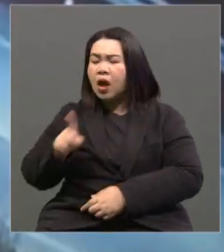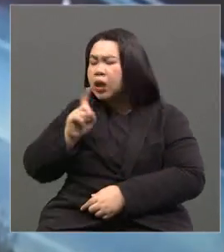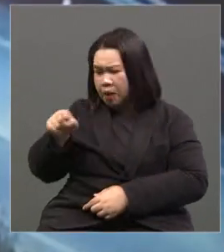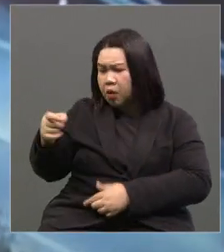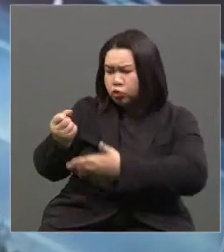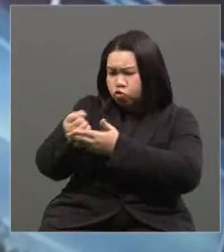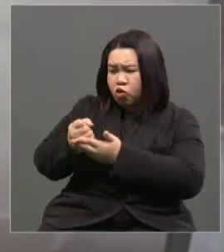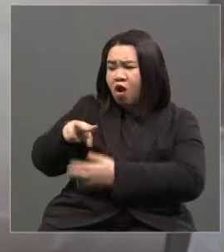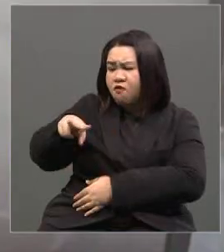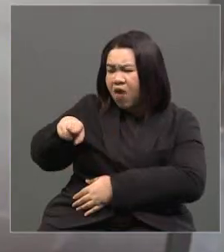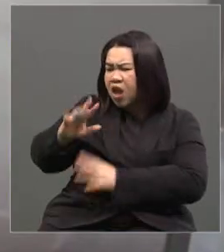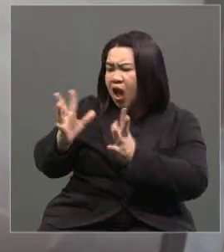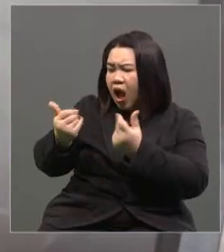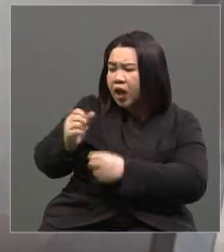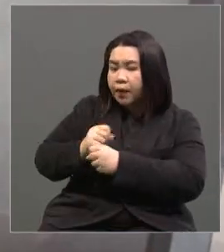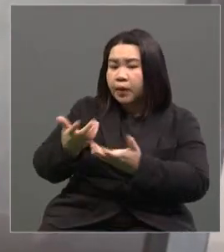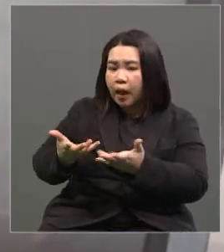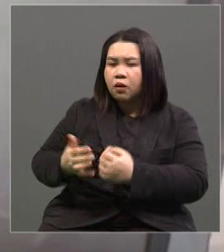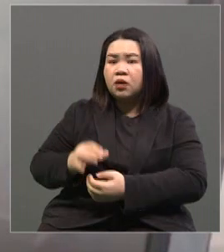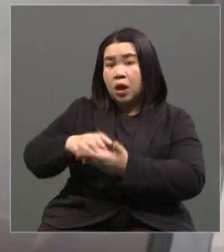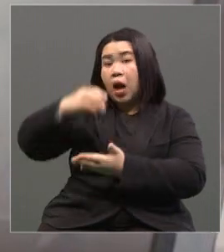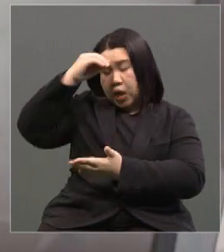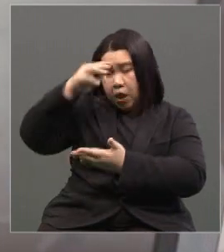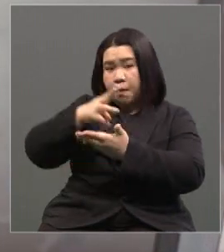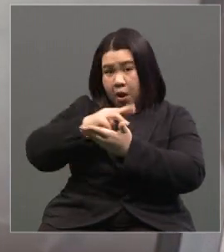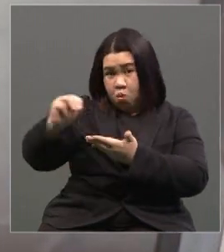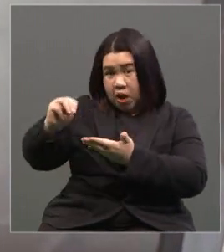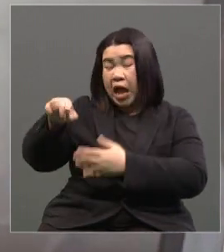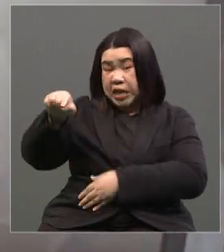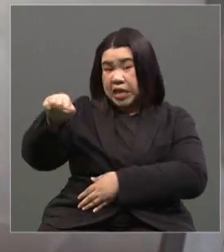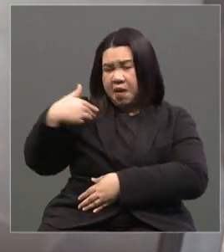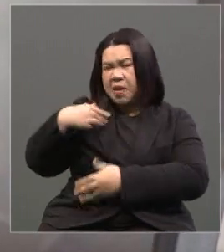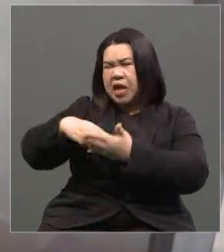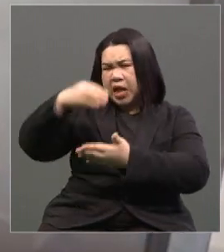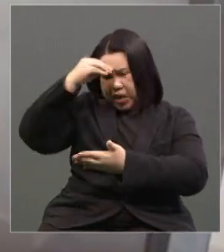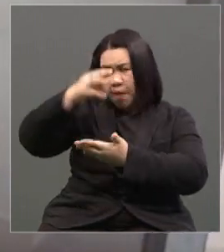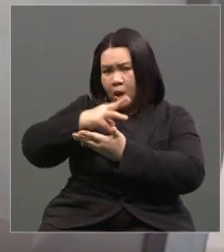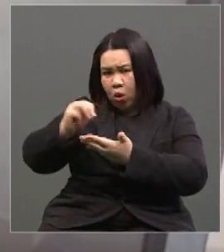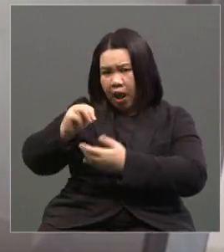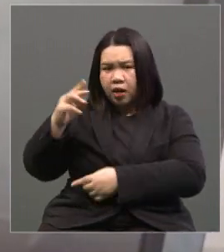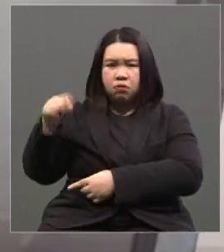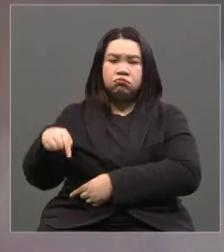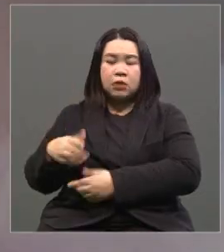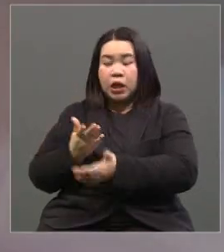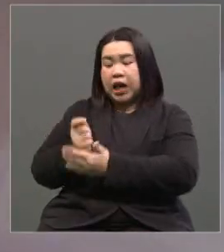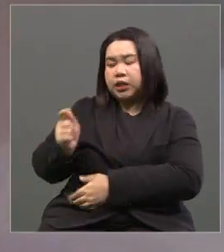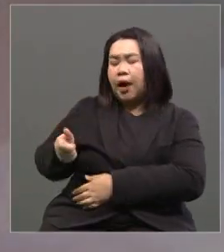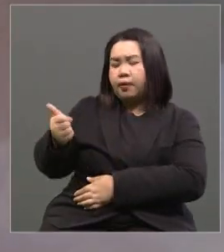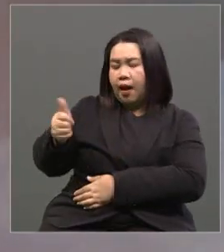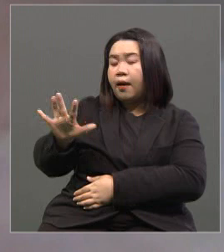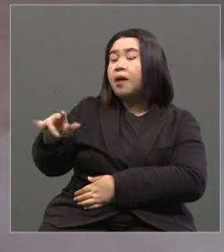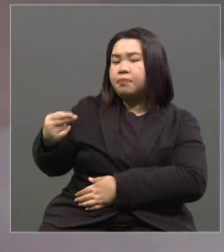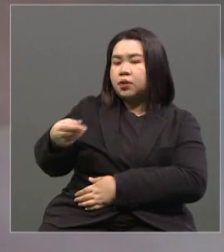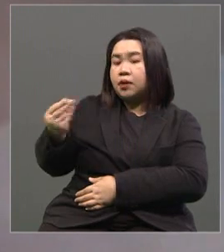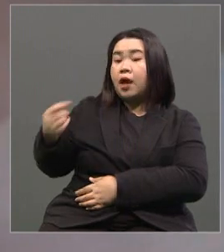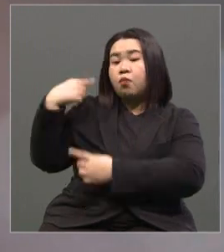สาวให้หน่อยเขามีข้อมูลมาว่าเรียนอยู่ที่มหาวิทยาลัยเอกชนแห่งหนึ่งเป็นเบาะแสและยินดีจะจ่ายค่าจ้างให้50,000บาท